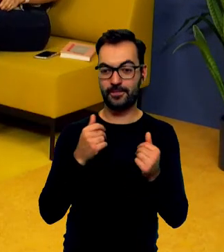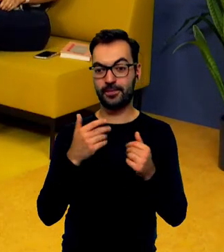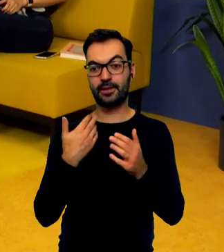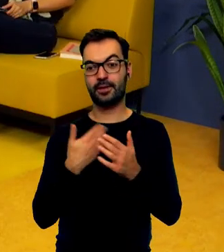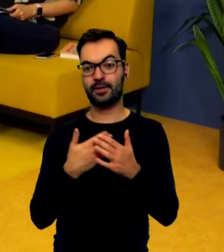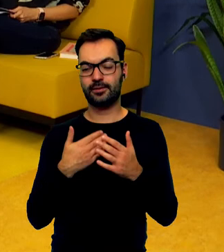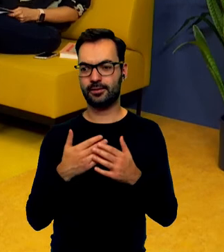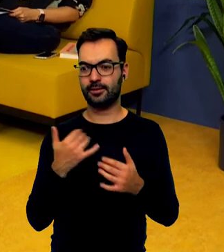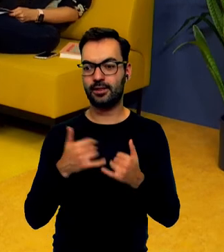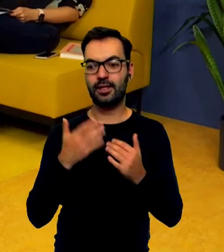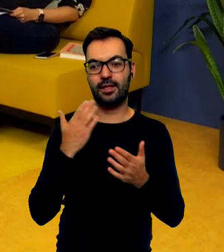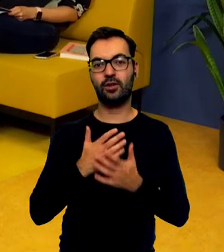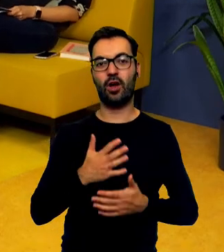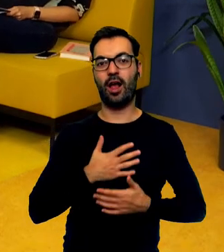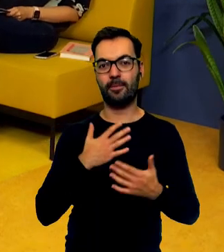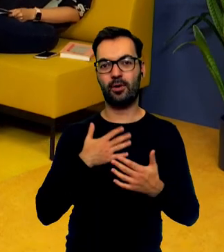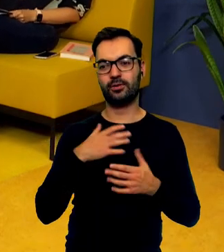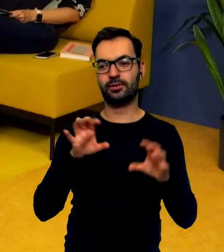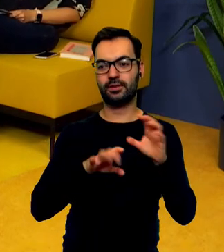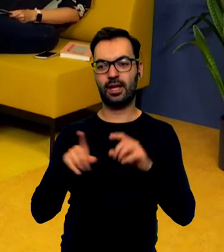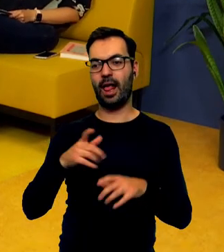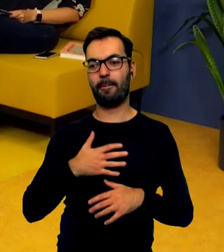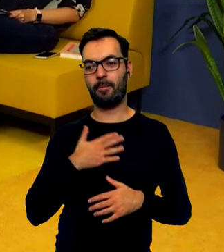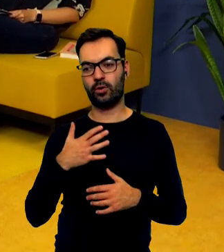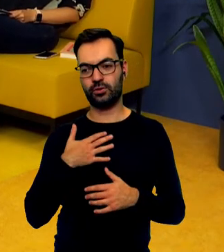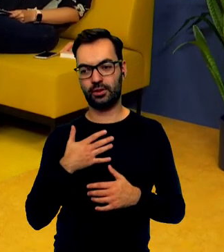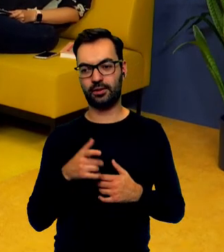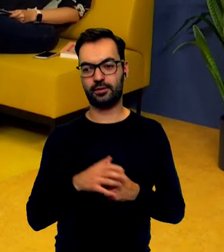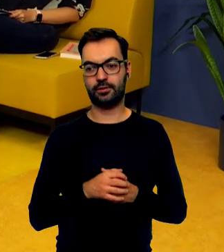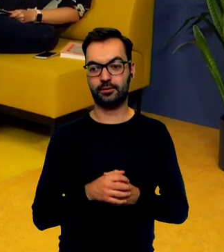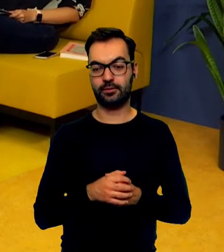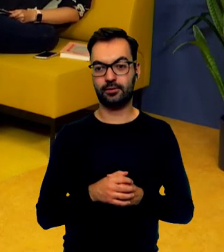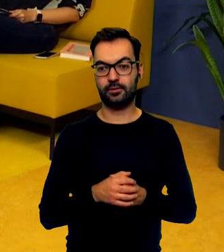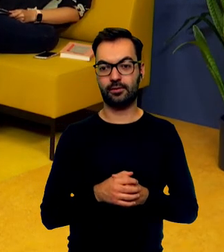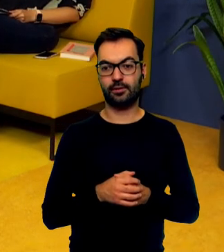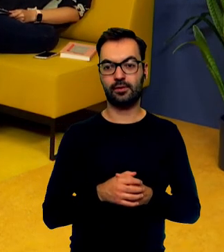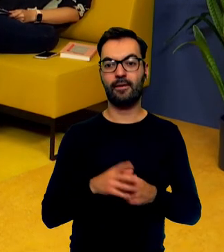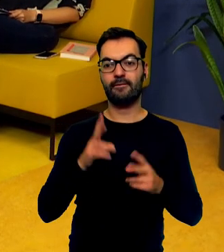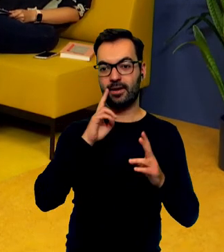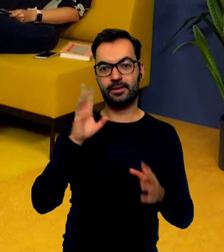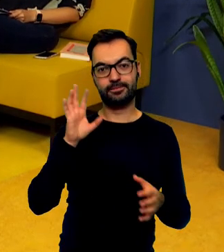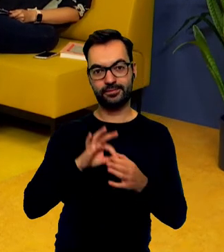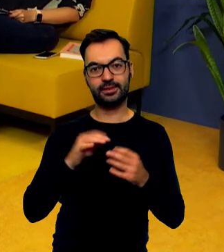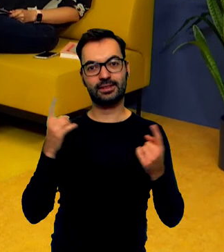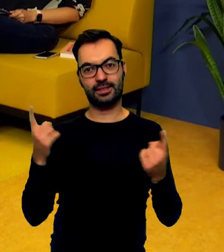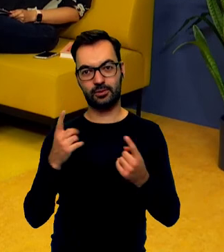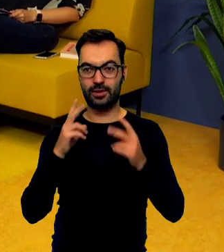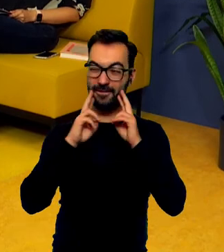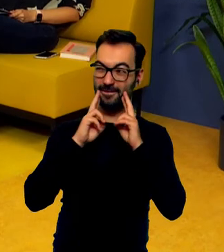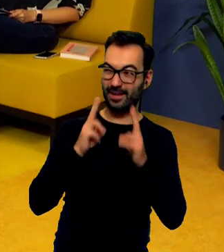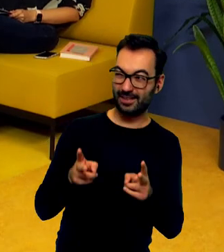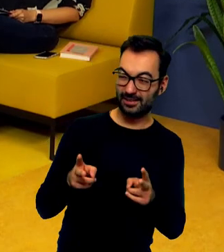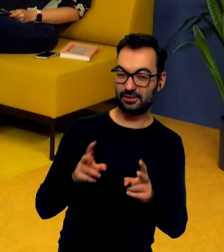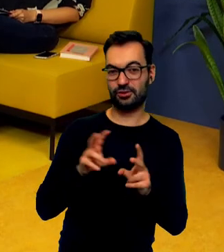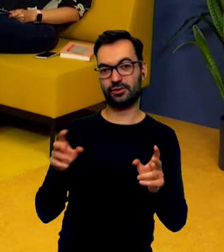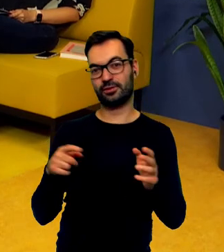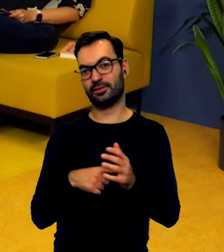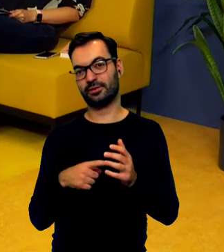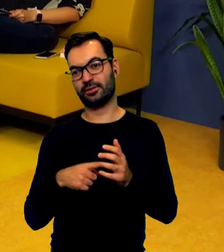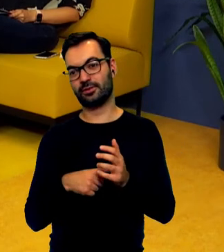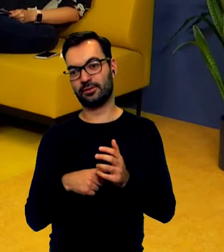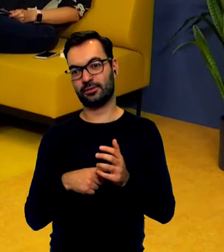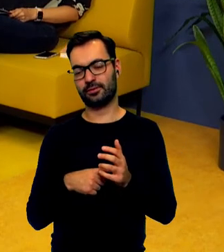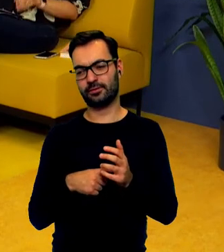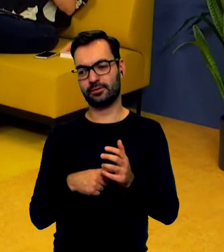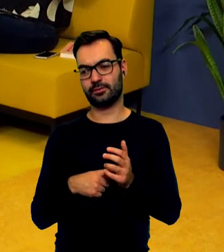na podstawie samych tylko emocji, czy te emocje odzwierciedlają jakąś sytuację realną, czy też są na